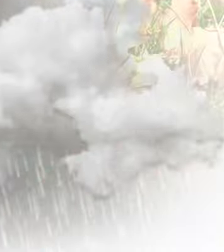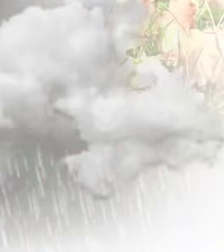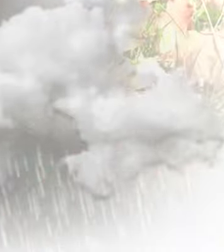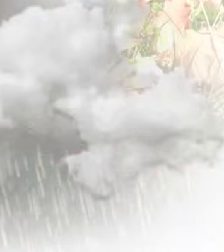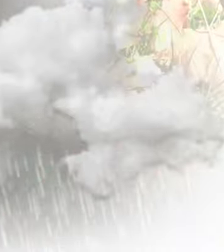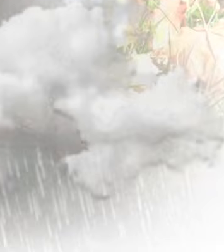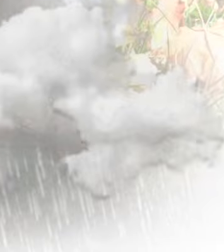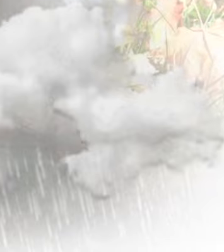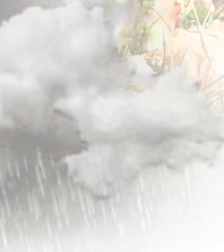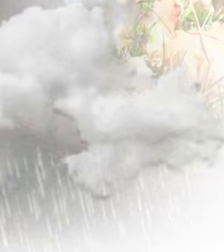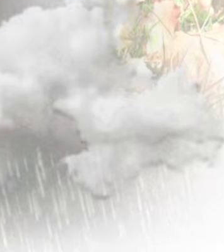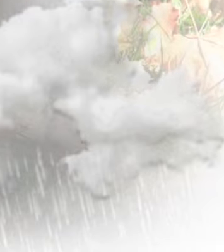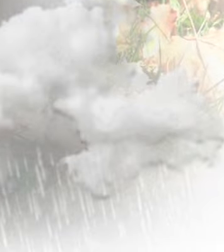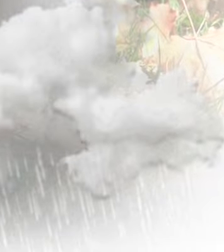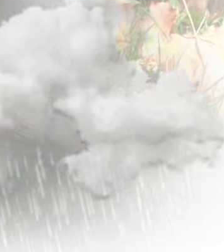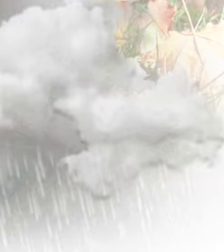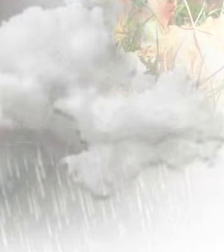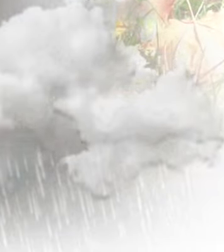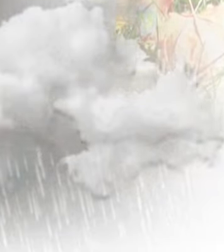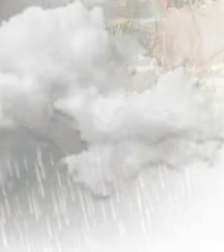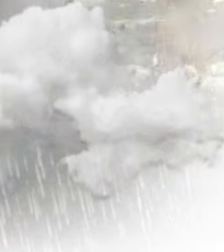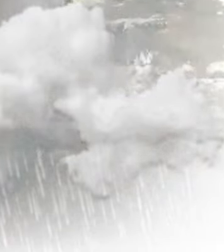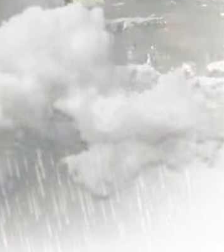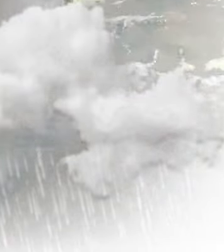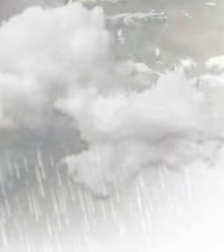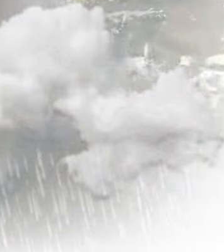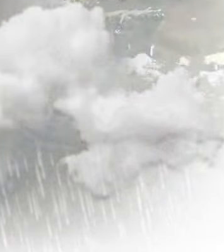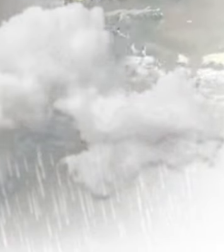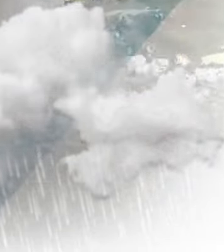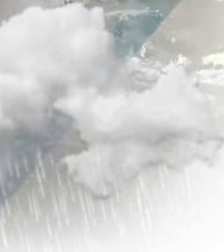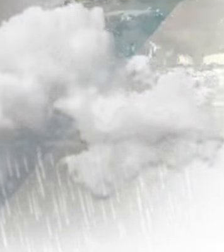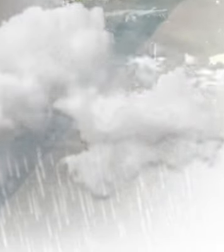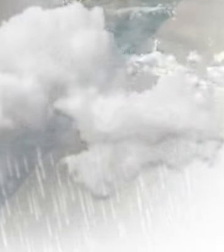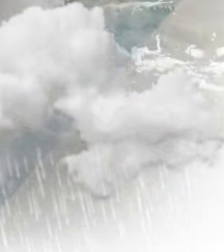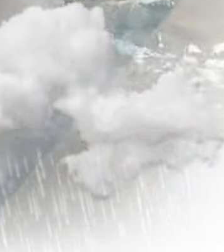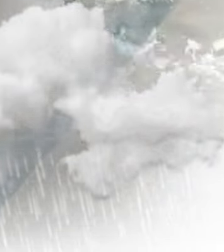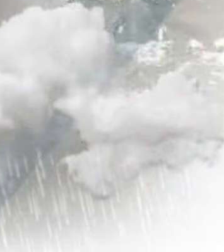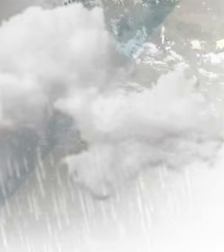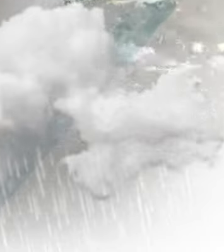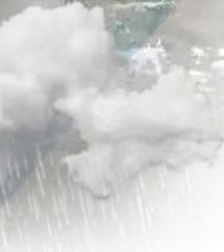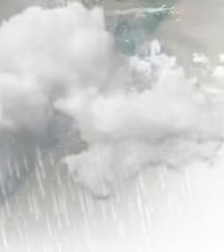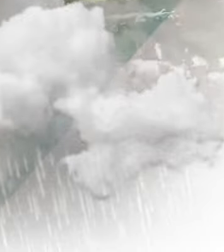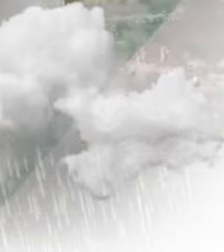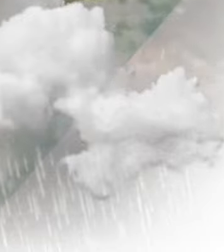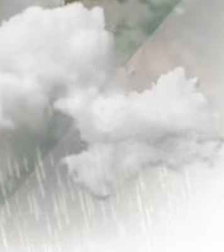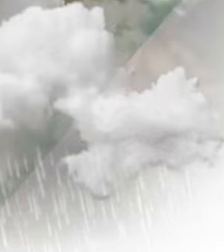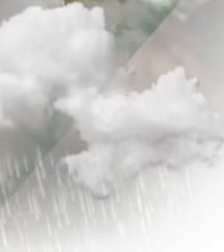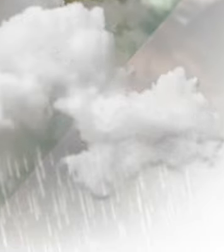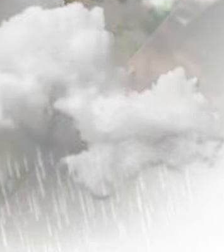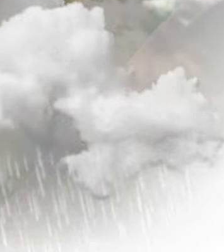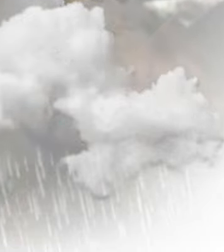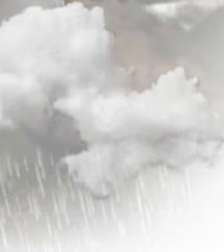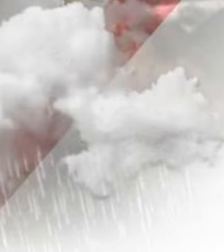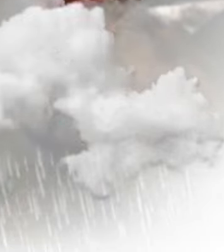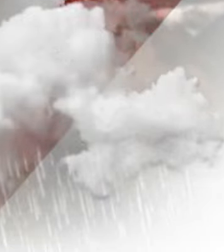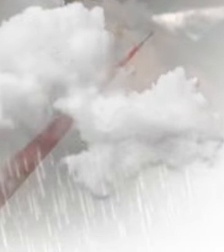метров на секунду. У Шчучине и у Воронове, Дятлове и Карелічах каля 11 градусов тепла раницей и до